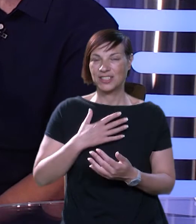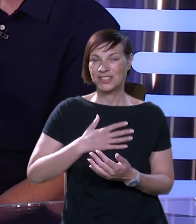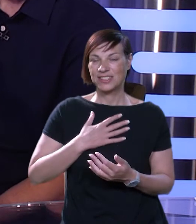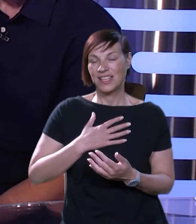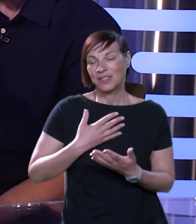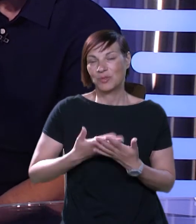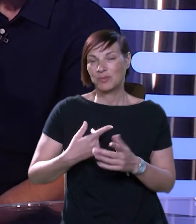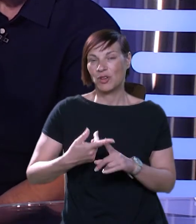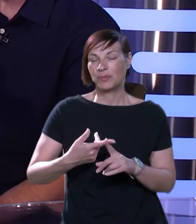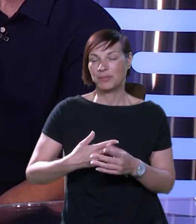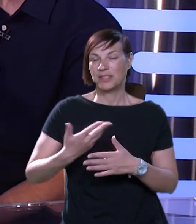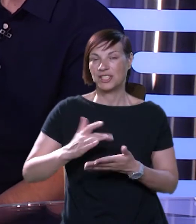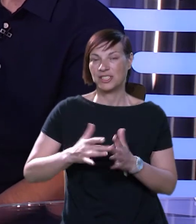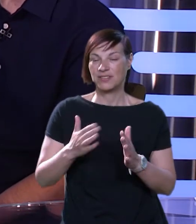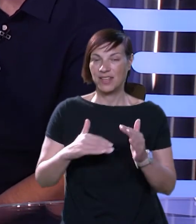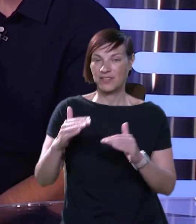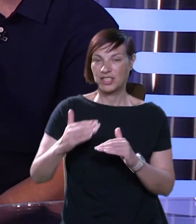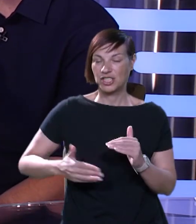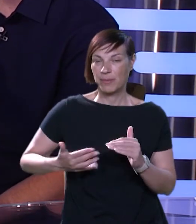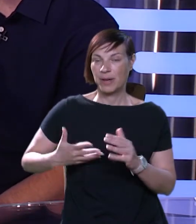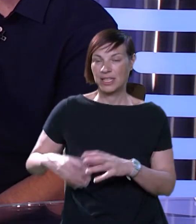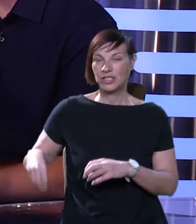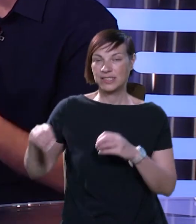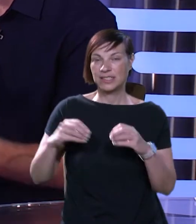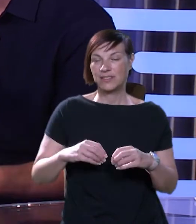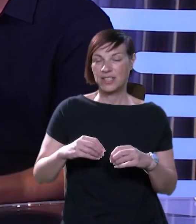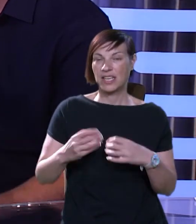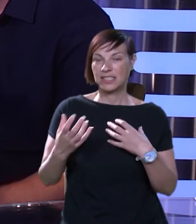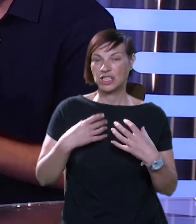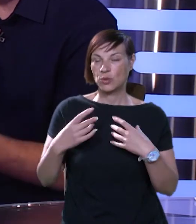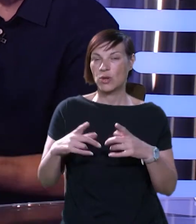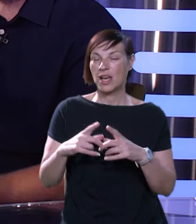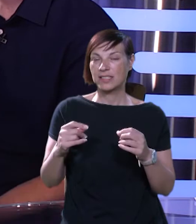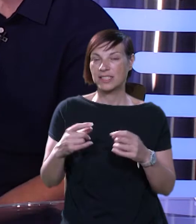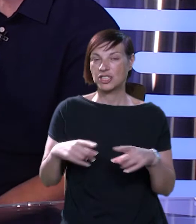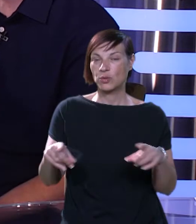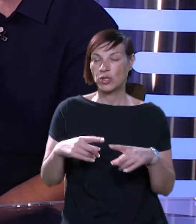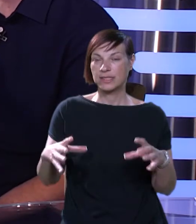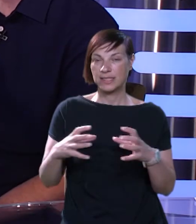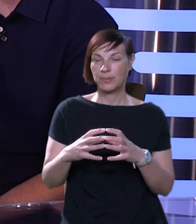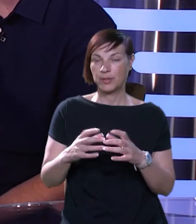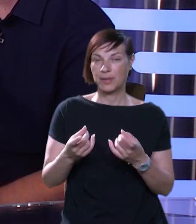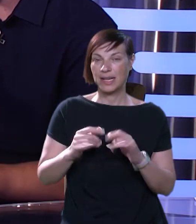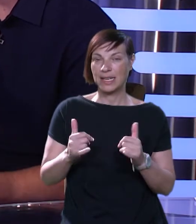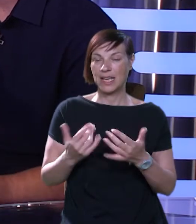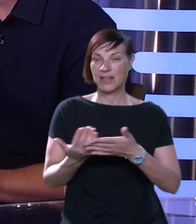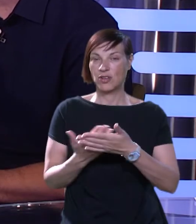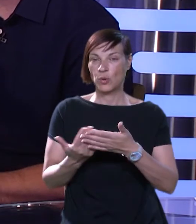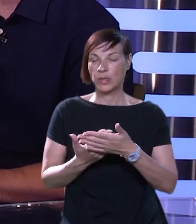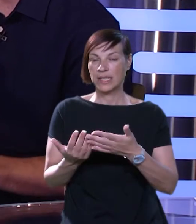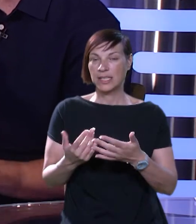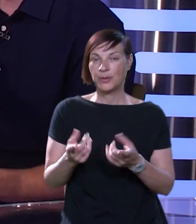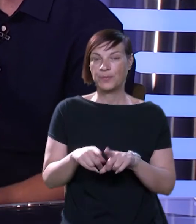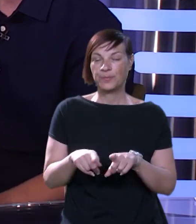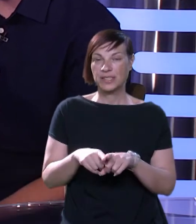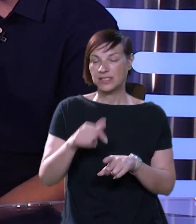se, budimo optimistični da ipak će se sve više i više mladosti vraćati i u kazališta, i u koncertne prostore, ali naravno i u kino i